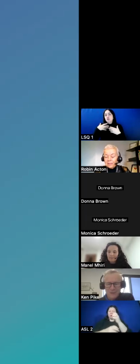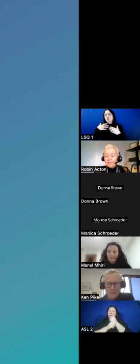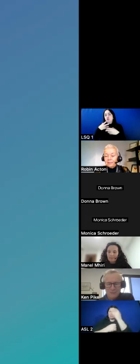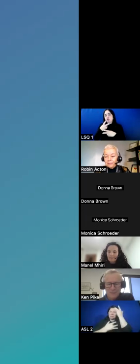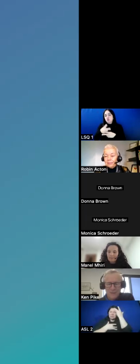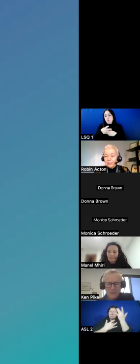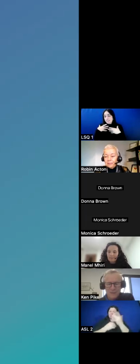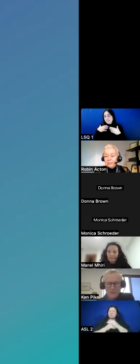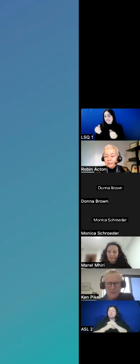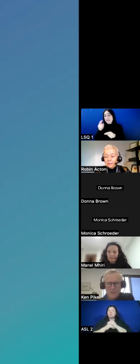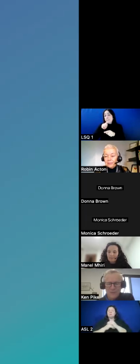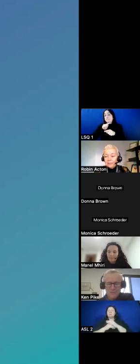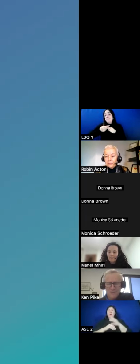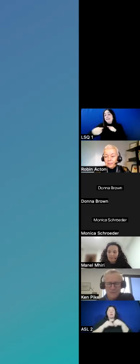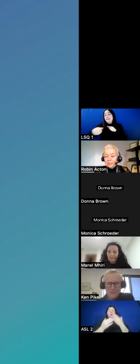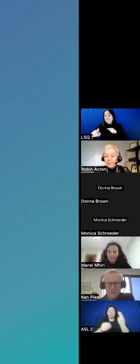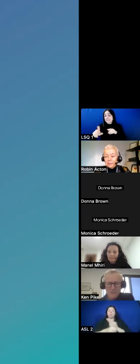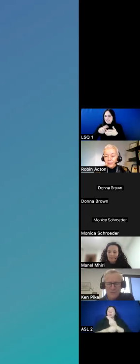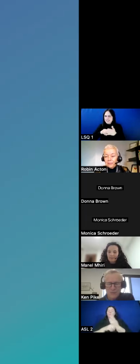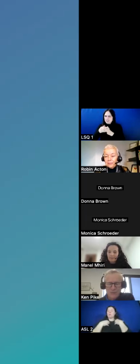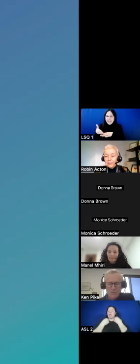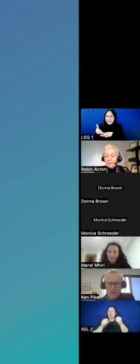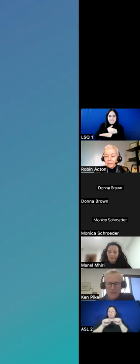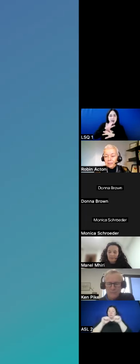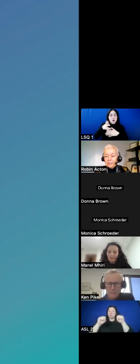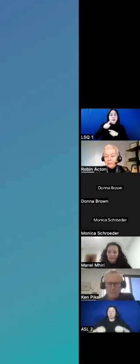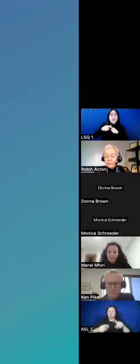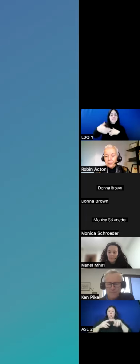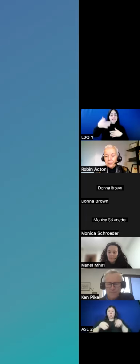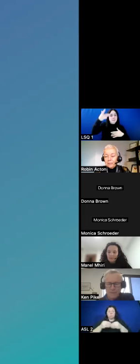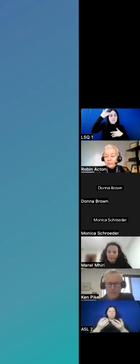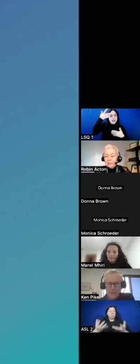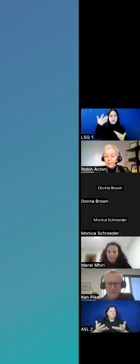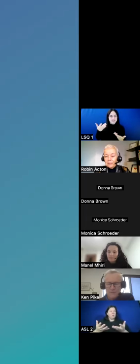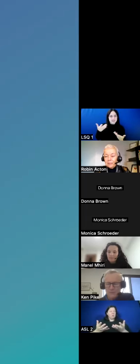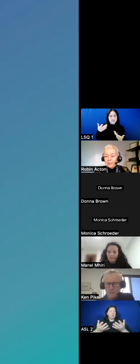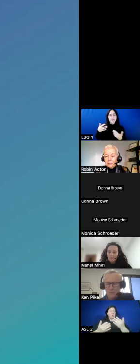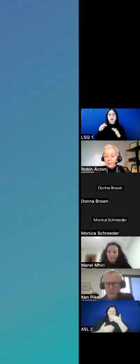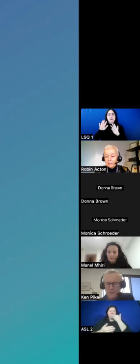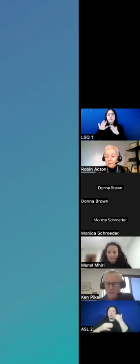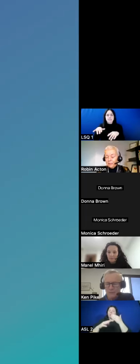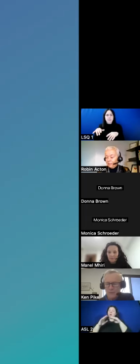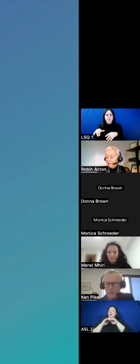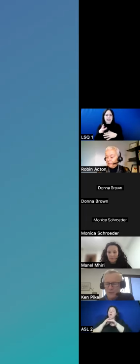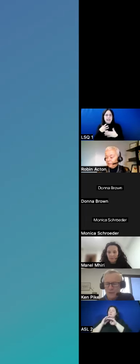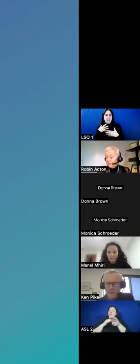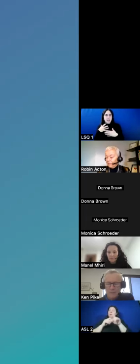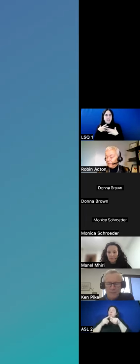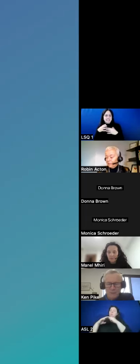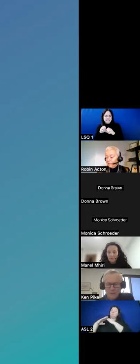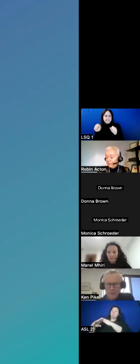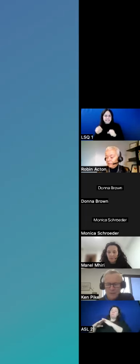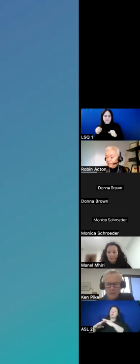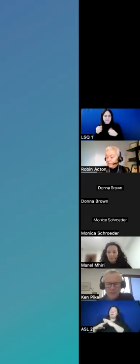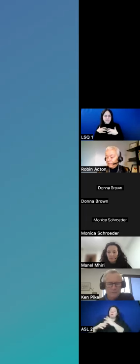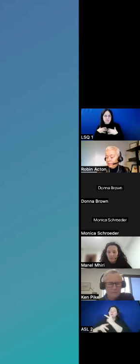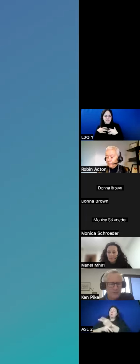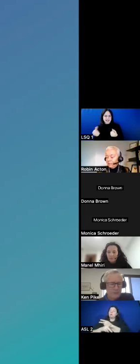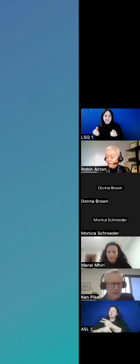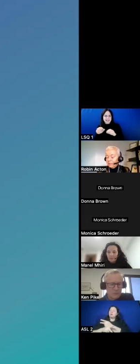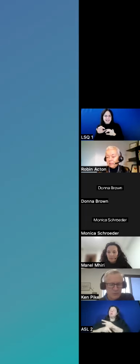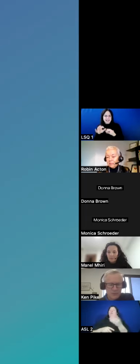est-ce qu'on aide les gens à ne pas tomber malades? Et comment on utilise notre système de soins de santé pour fournir un meilleur accès aux